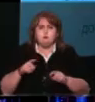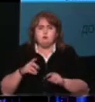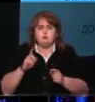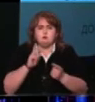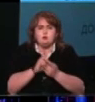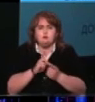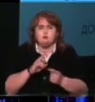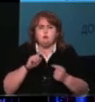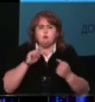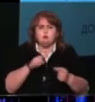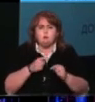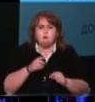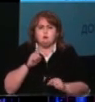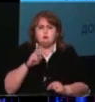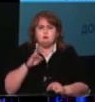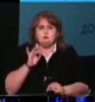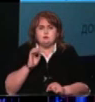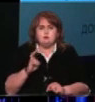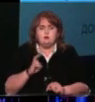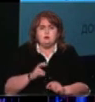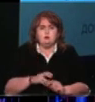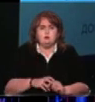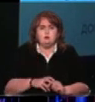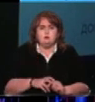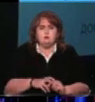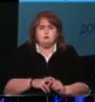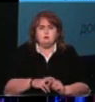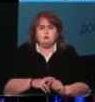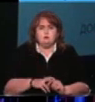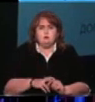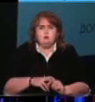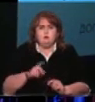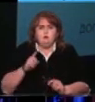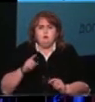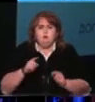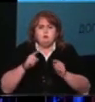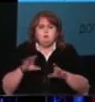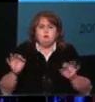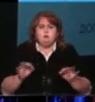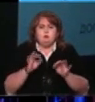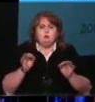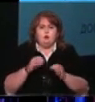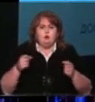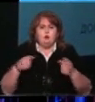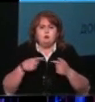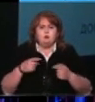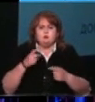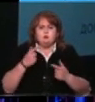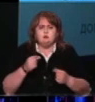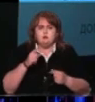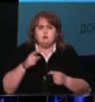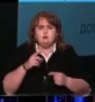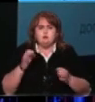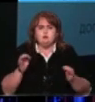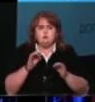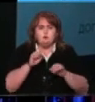встретили противоположный знак. И третьи просто не вступали ни в какие контакты, значит, они пролетели там, где их ничто